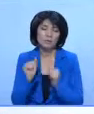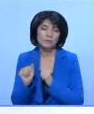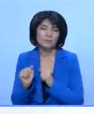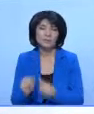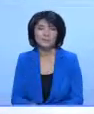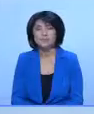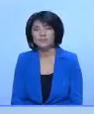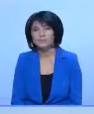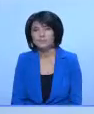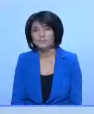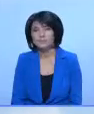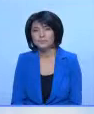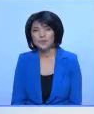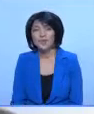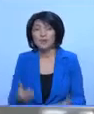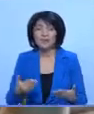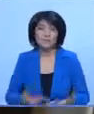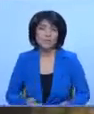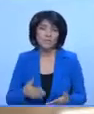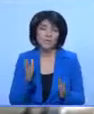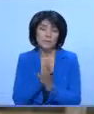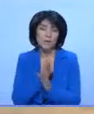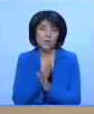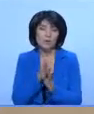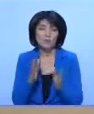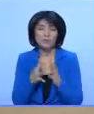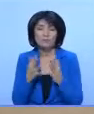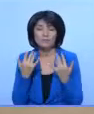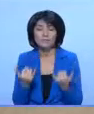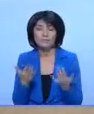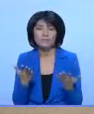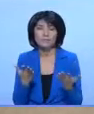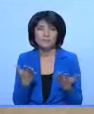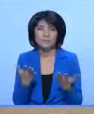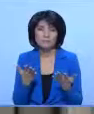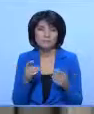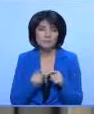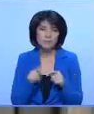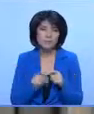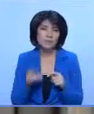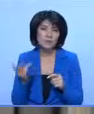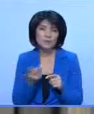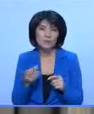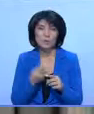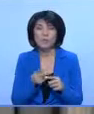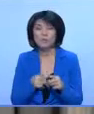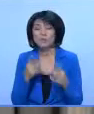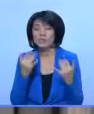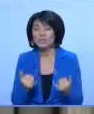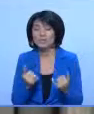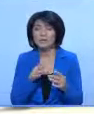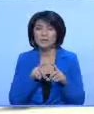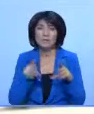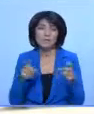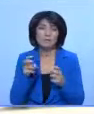сюжетте. Өңірдегі атмосфералық ауа сапасы қатаң бақылауды талап етеді. Себебі ірі өндіріс ошақтары көптеп шоғырланған.